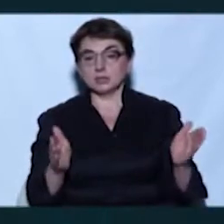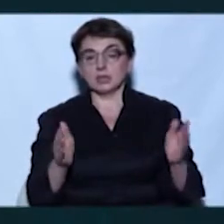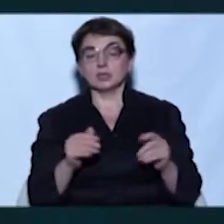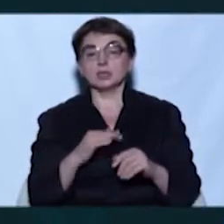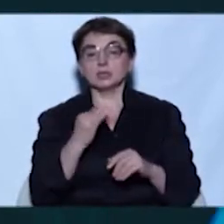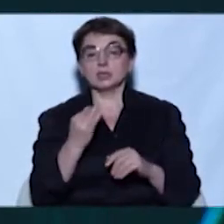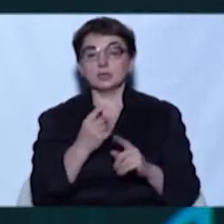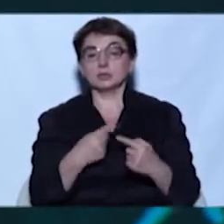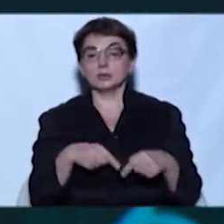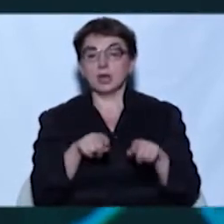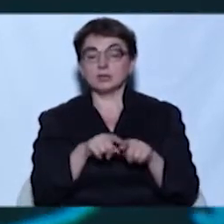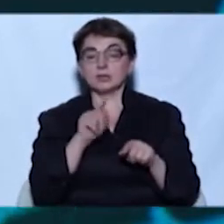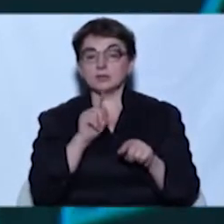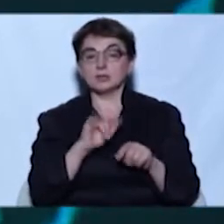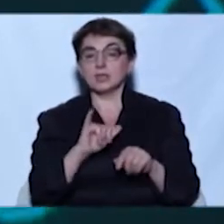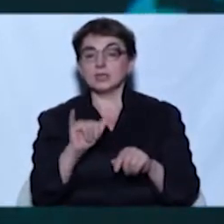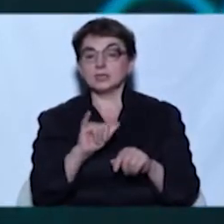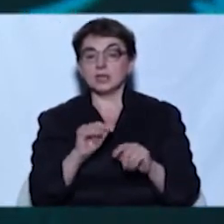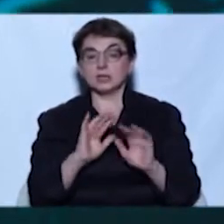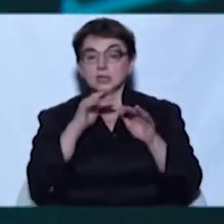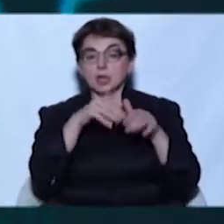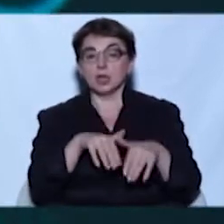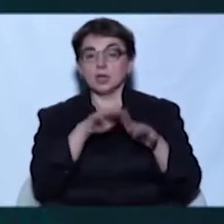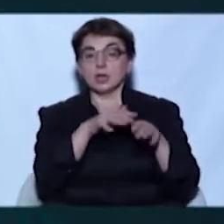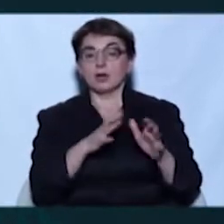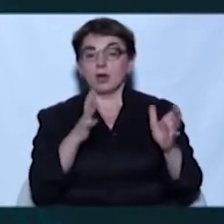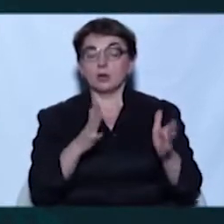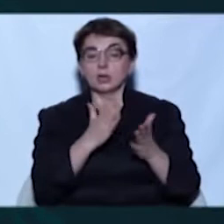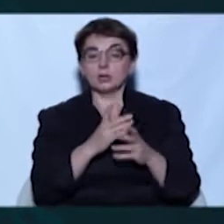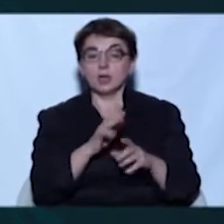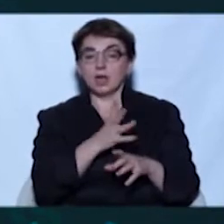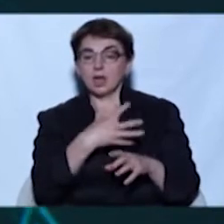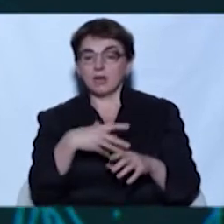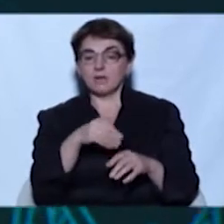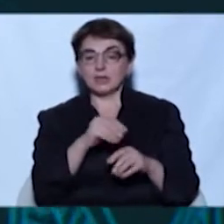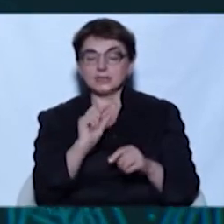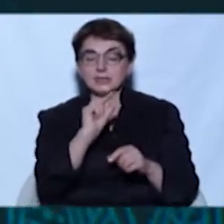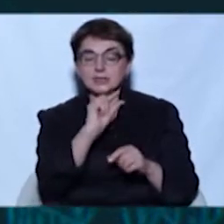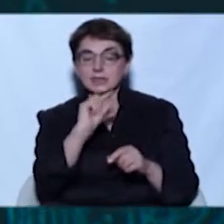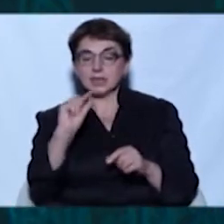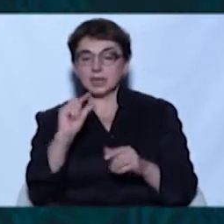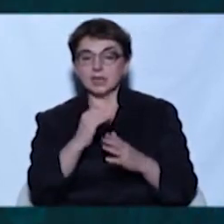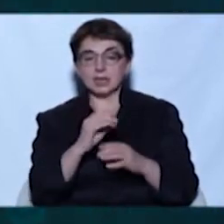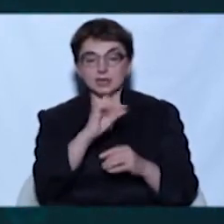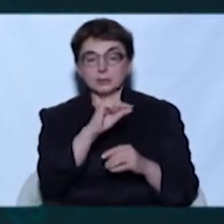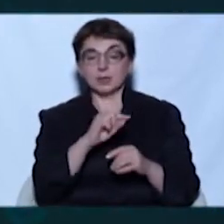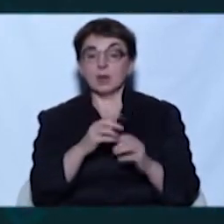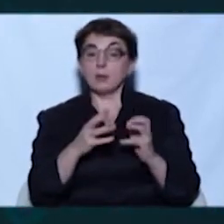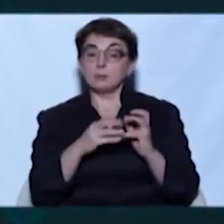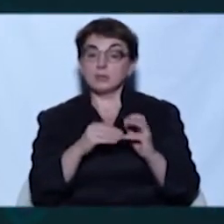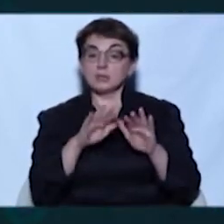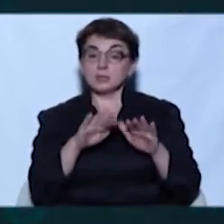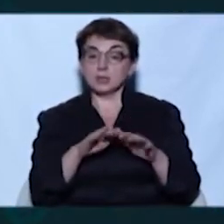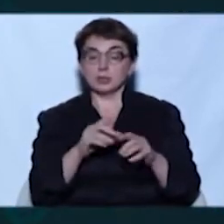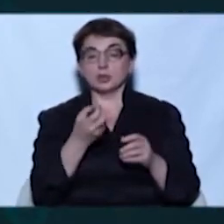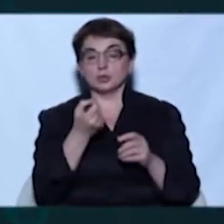Საინტერესო ასევე ისიც, რომ სადაც ოკეანია, იმ ადგილებზე ყველაზე თხელია ფენა. კონტინენტური ნაწილი უფრო სქელია